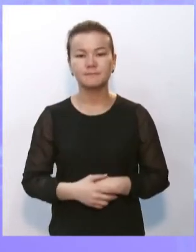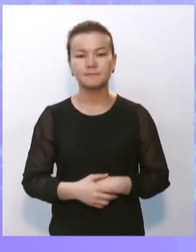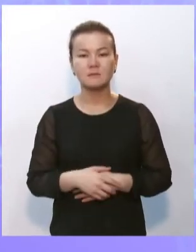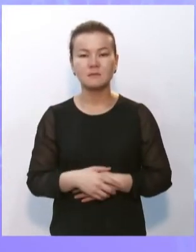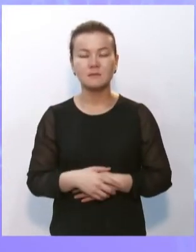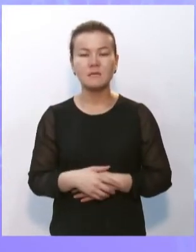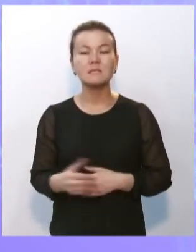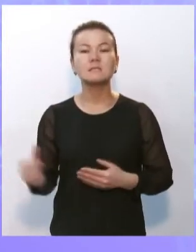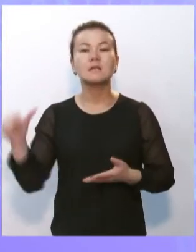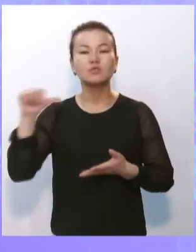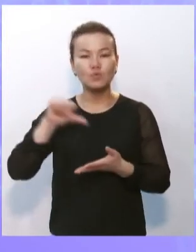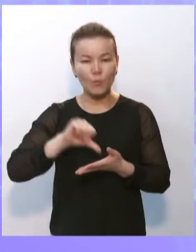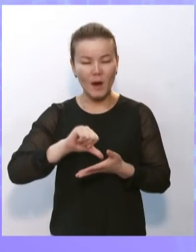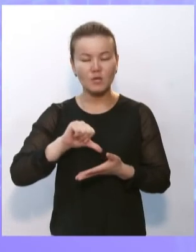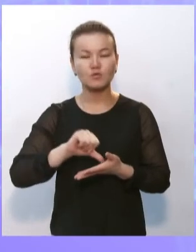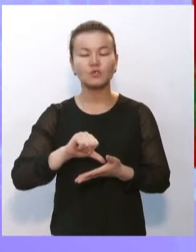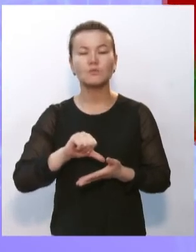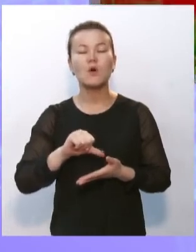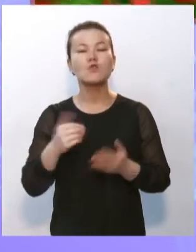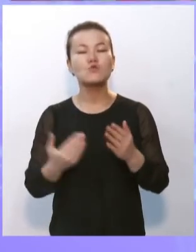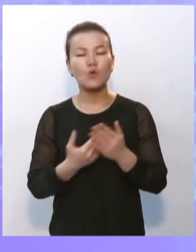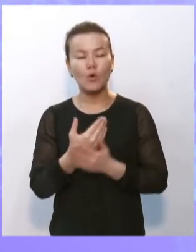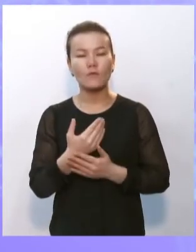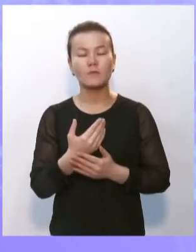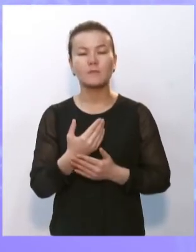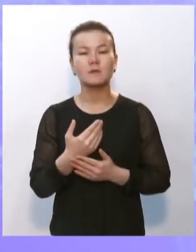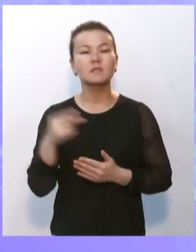с наступающим новым